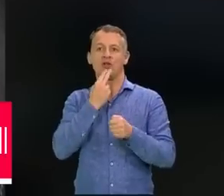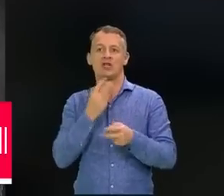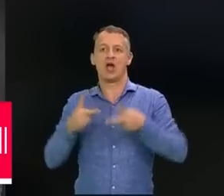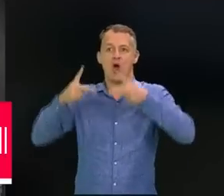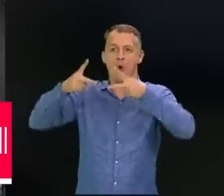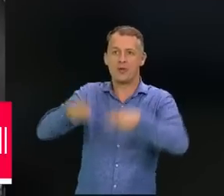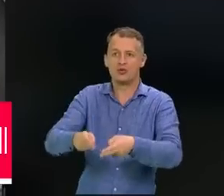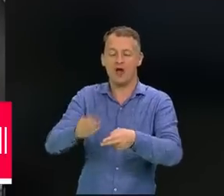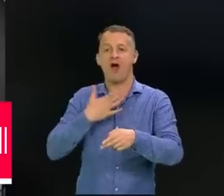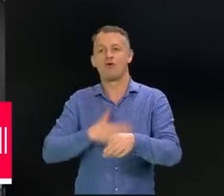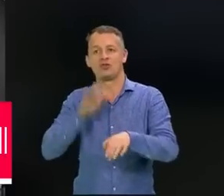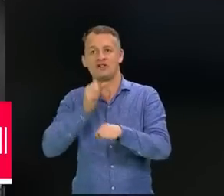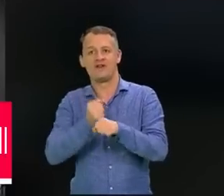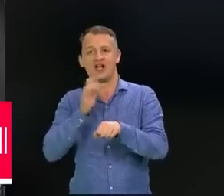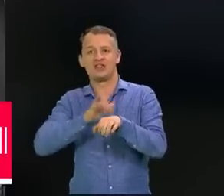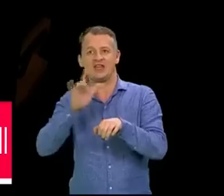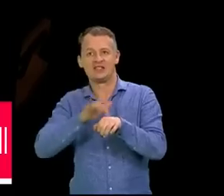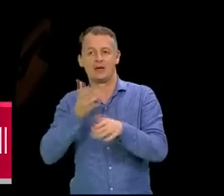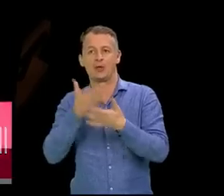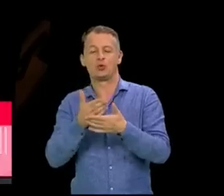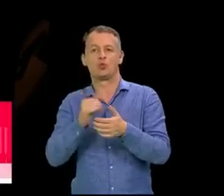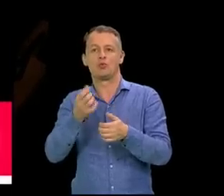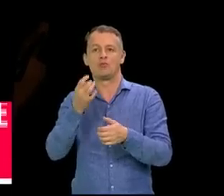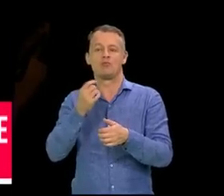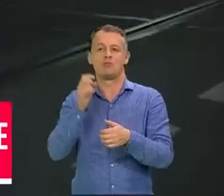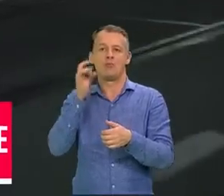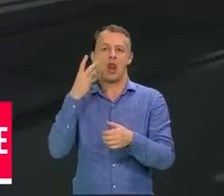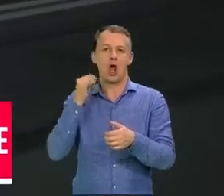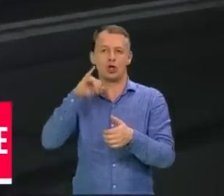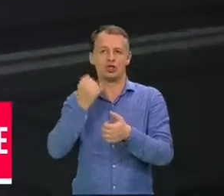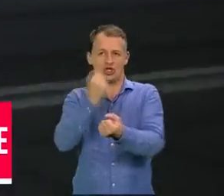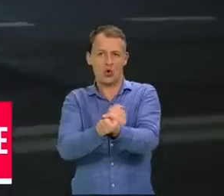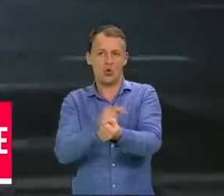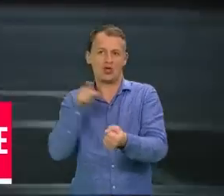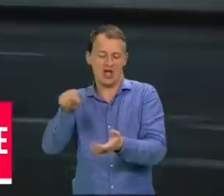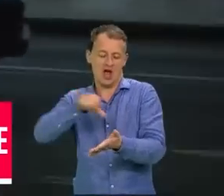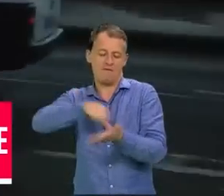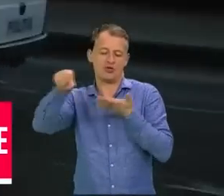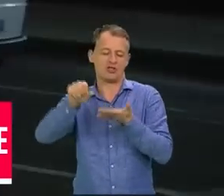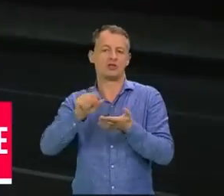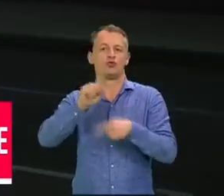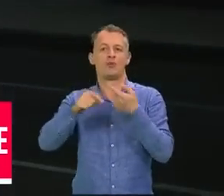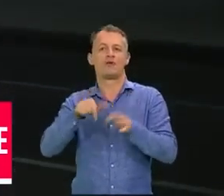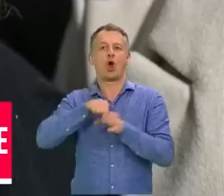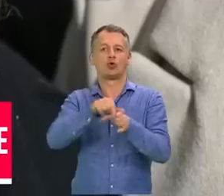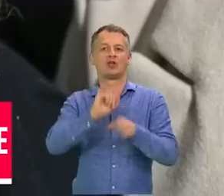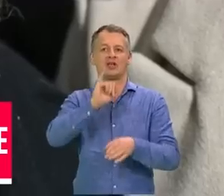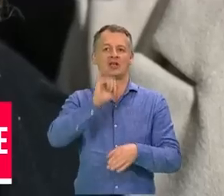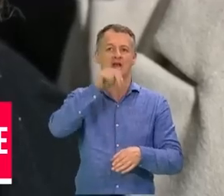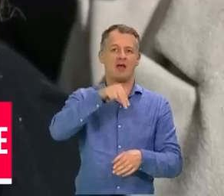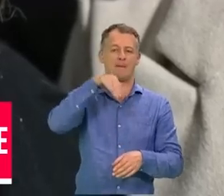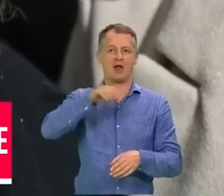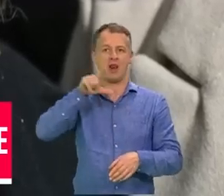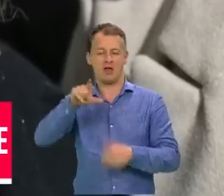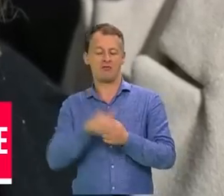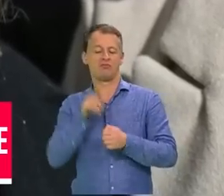au oprit-o și au vrut să o testeze pentru alcool și droguri. Morodan a refuzat, așa că a fost dusă la Institutul de Medicină Legală,